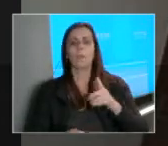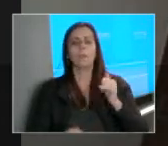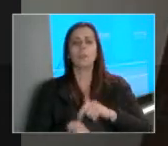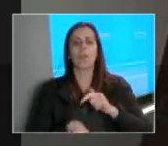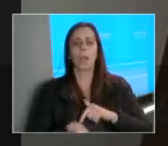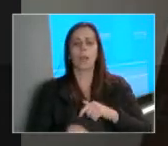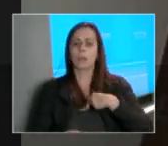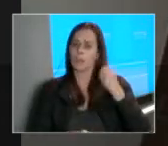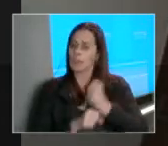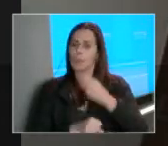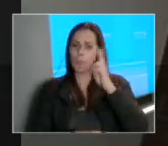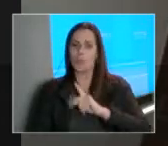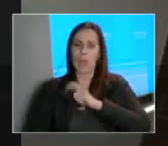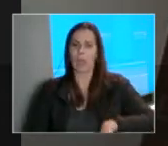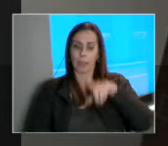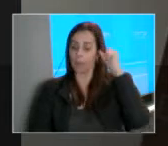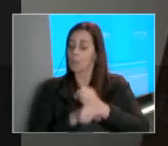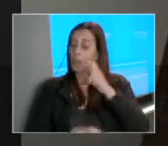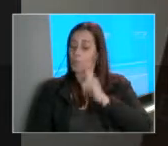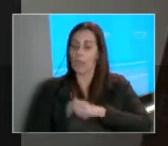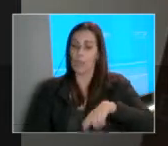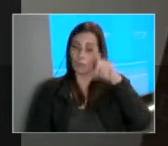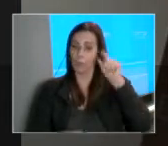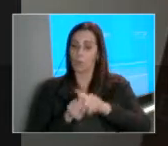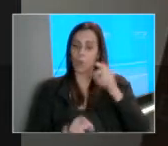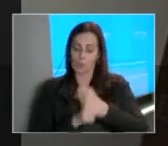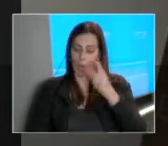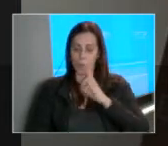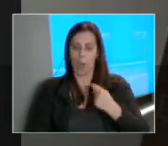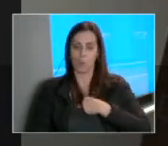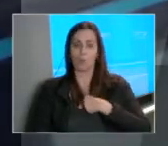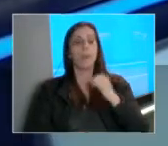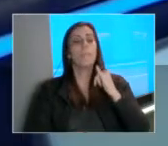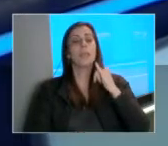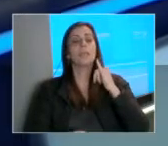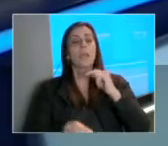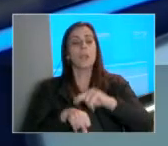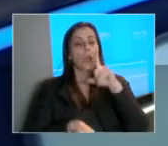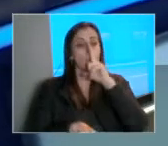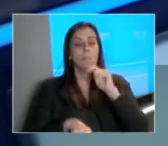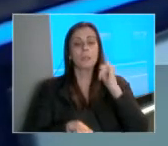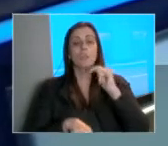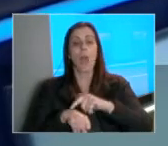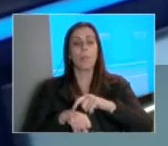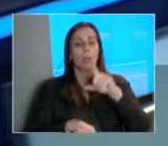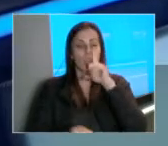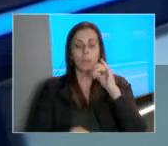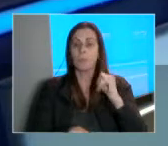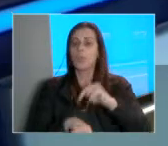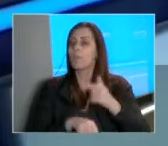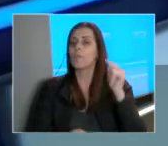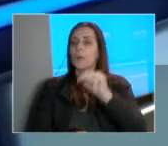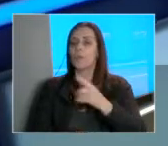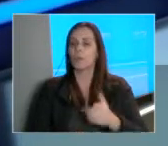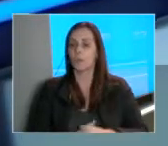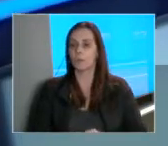שעה ואיפה להגיע? נבייש את העירייה כמו שהיא מביישת את התושבים. אורה, באיזה שעה? אורה, באיזה שעה ולאיפה